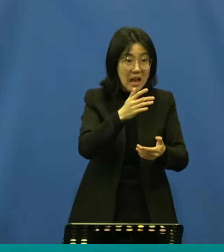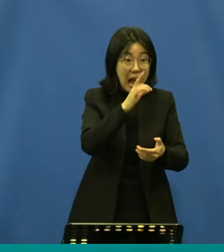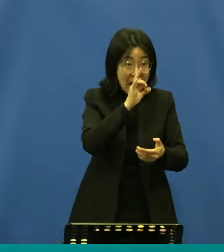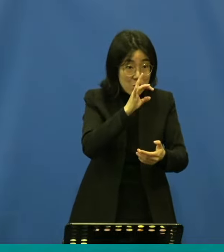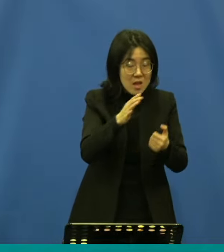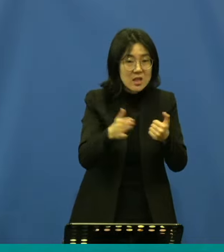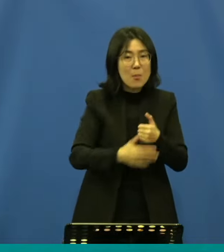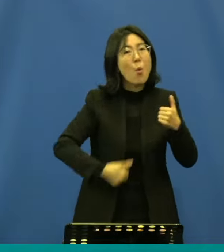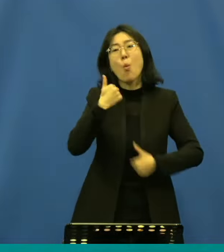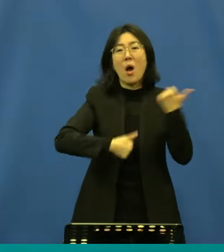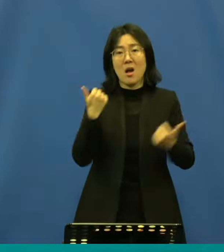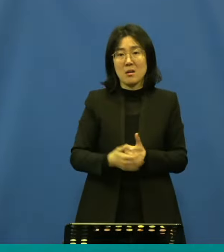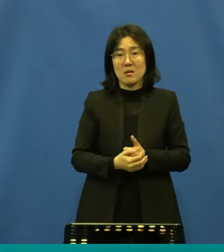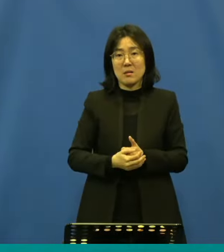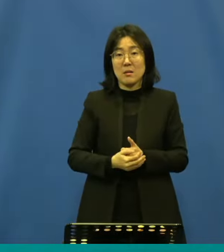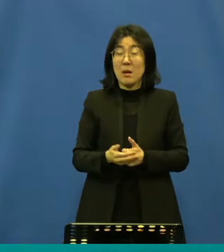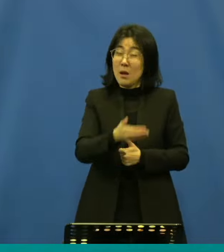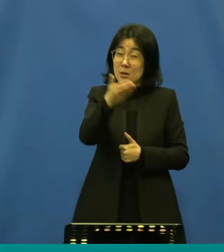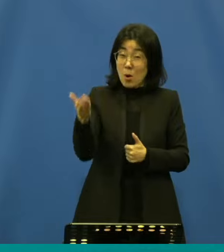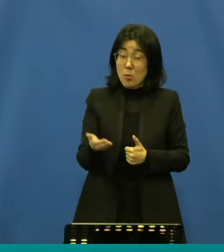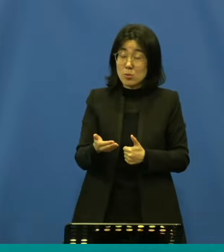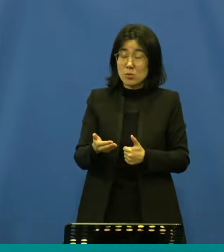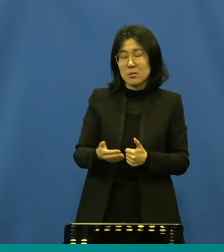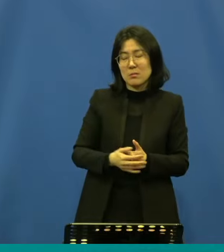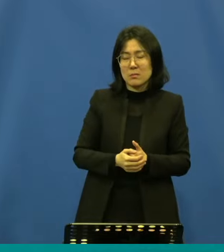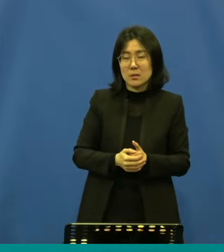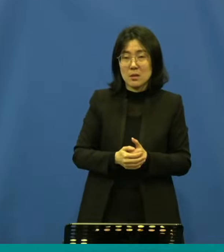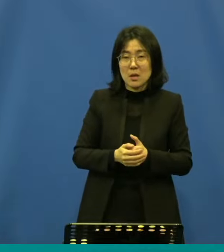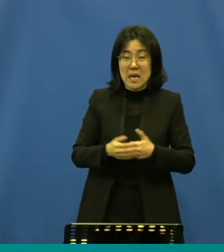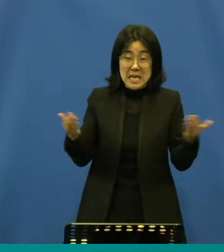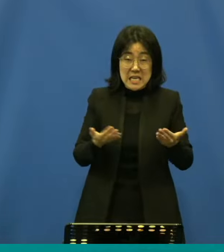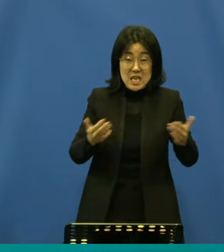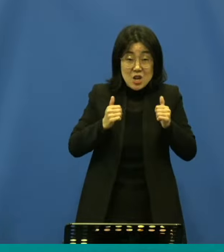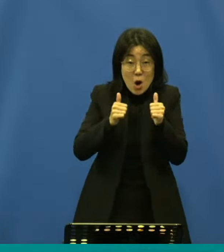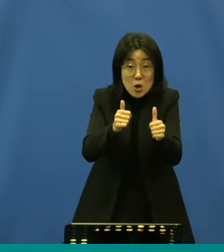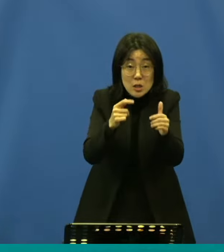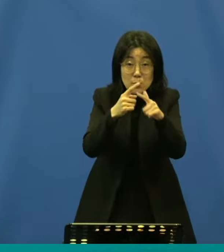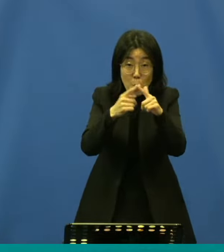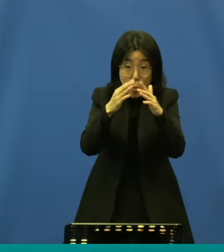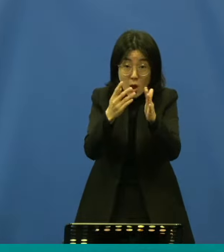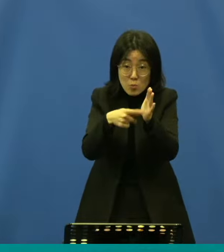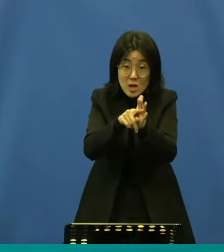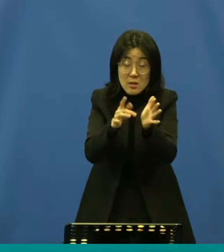일은 잘 하는데 영혼 없는 사역자가 될 수 있습니다.